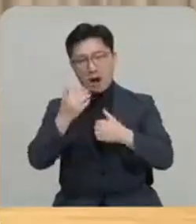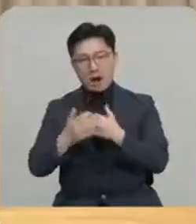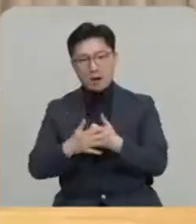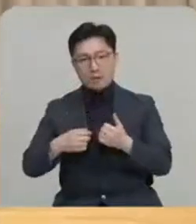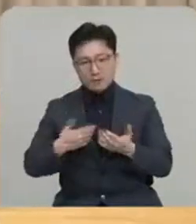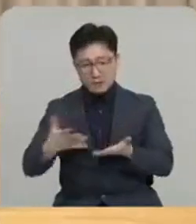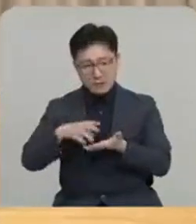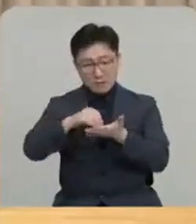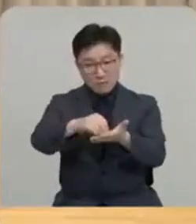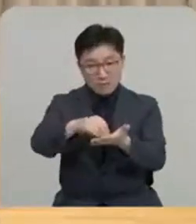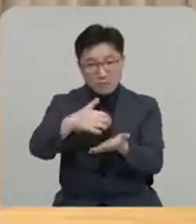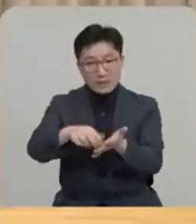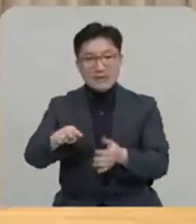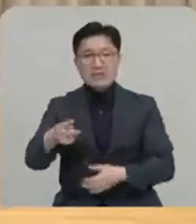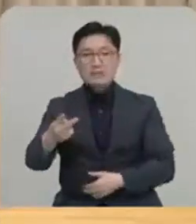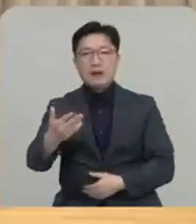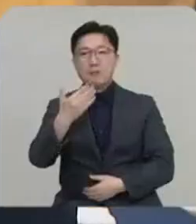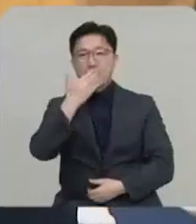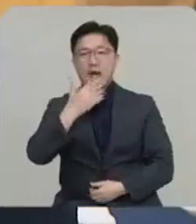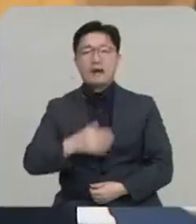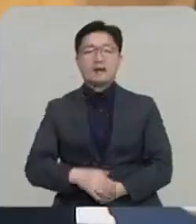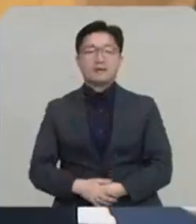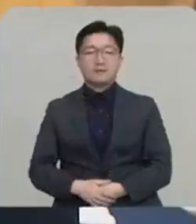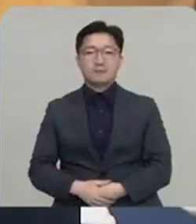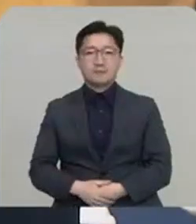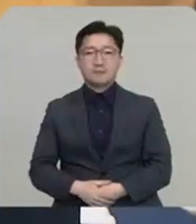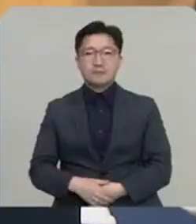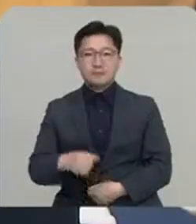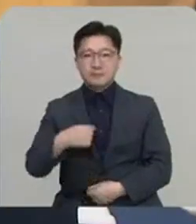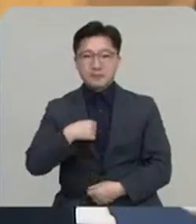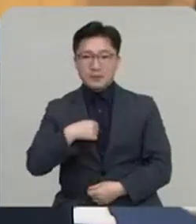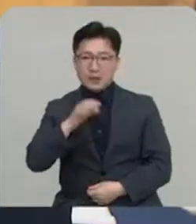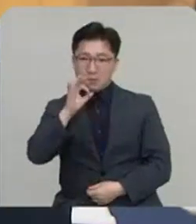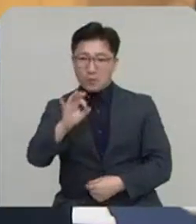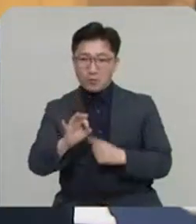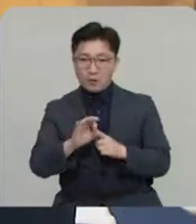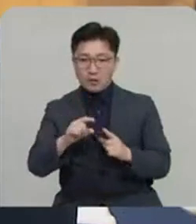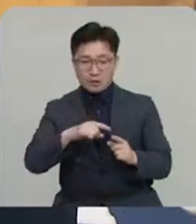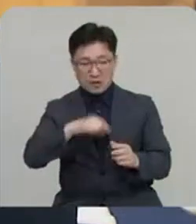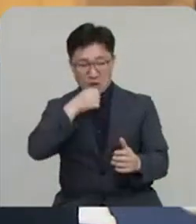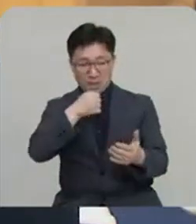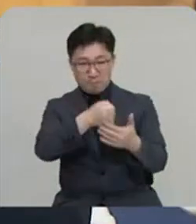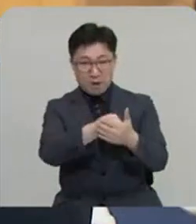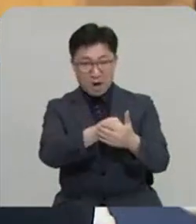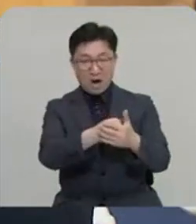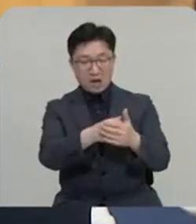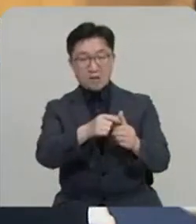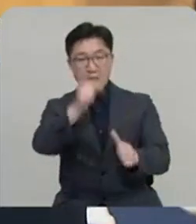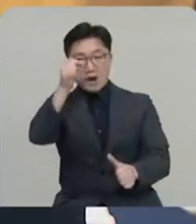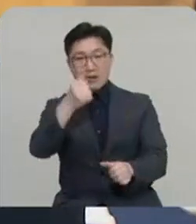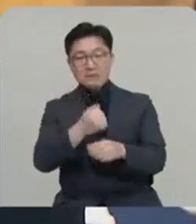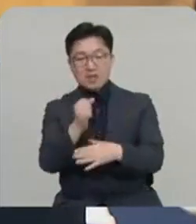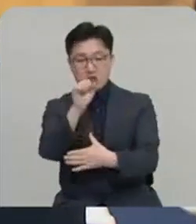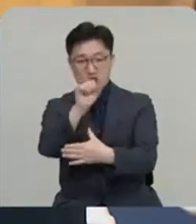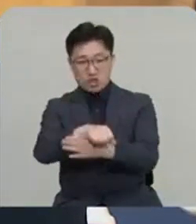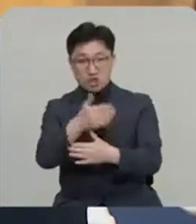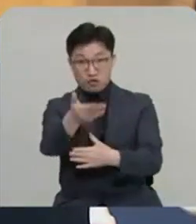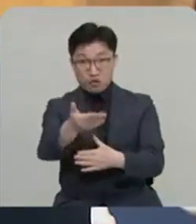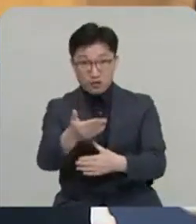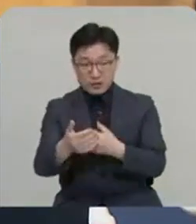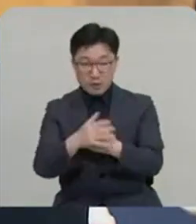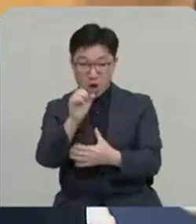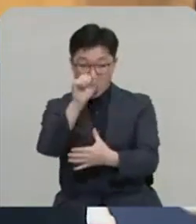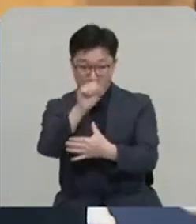200개가 창출될 것으로 분석됩니다. 저희가 유일하게 지금 선정돼서 추진한 사업입니다. 인증을 해주기 때문에 인증을